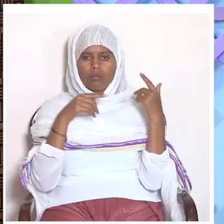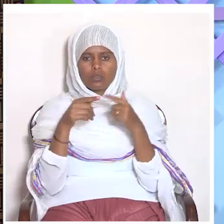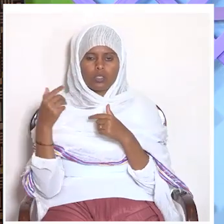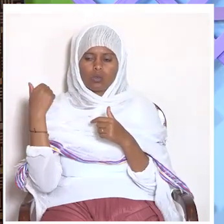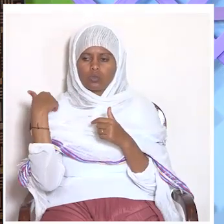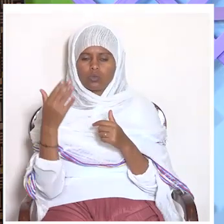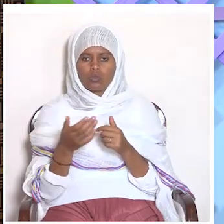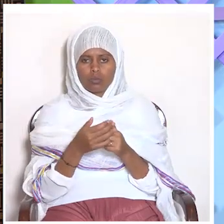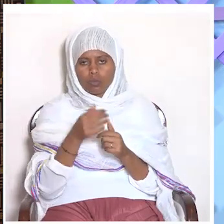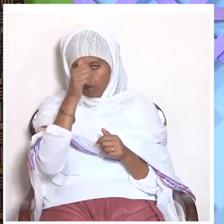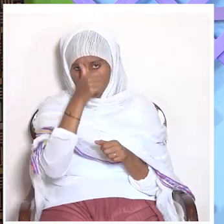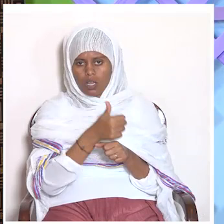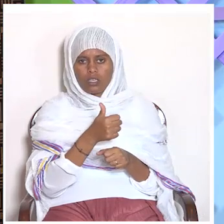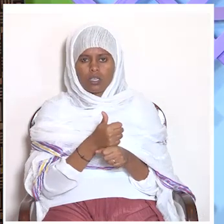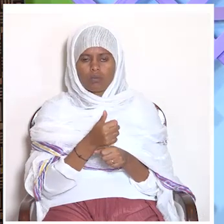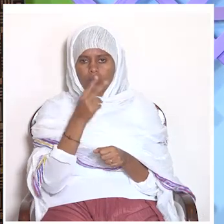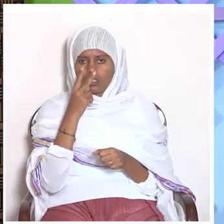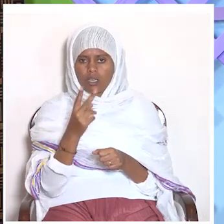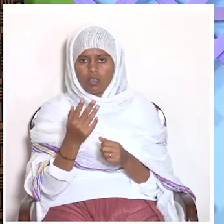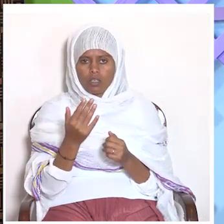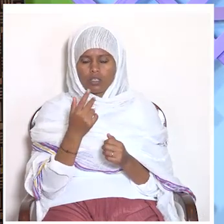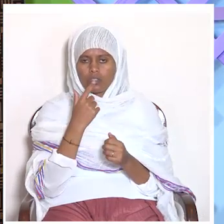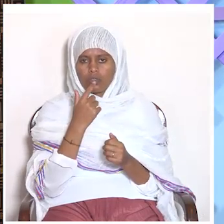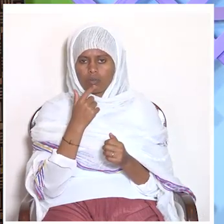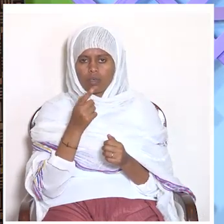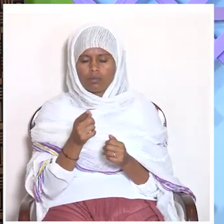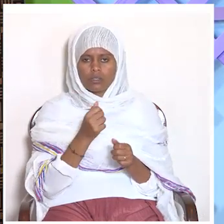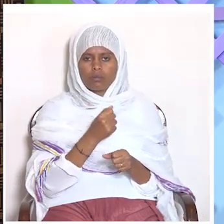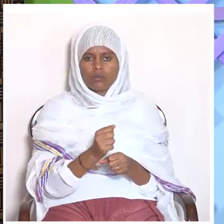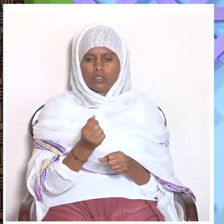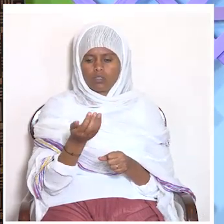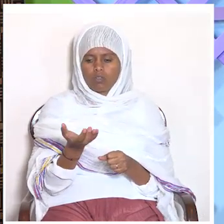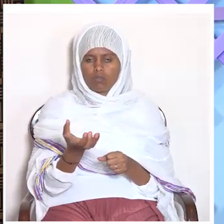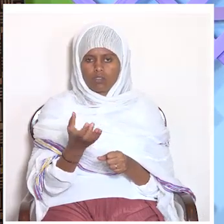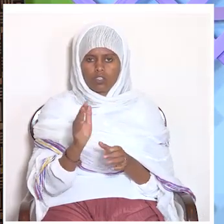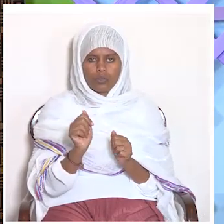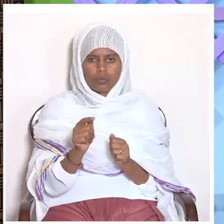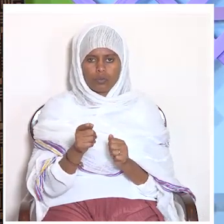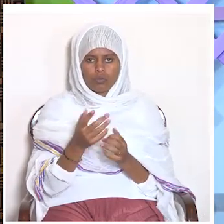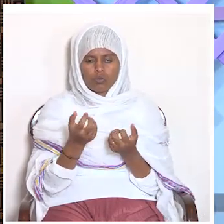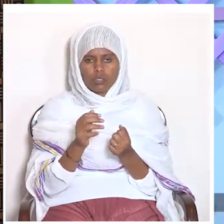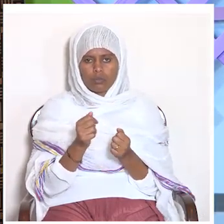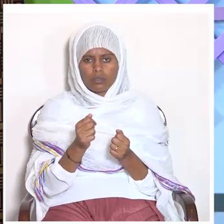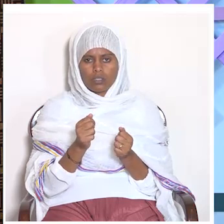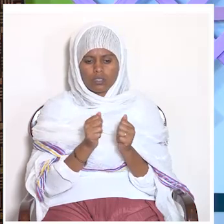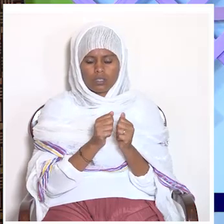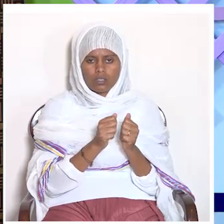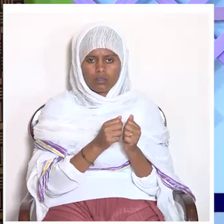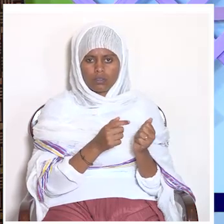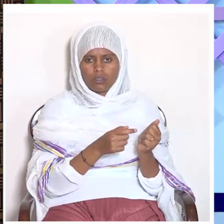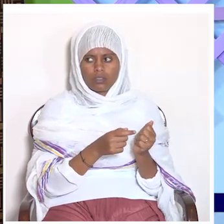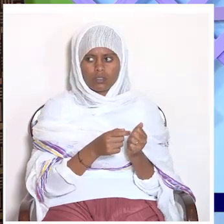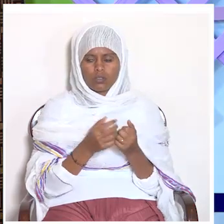الأخ مصيو يوصوهم أبونا عدام انت رأيه دومو أبتي إمني عقيرو نبرا مو بتحيزوز نبرا